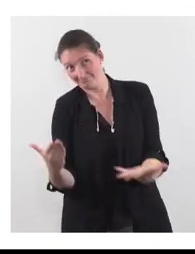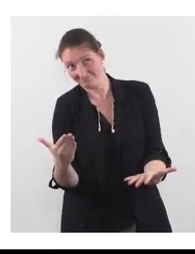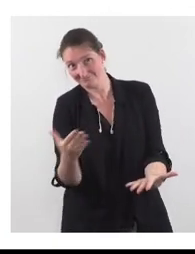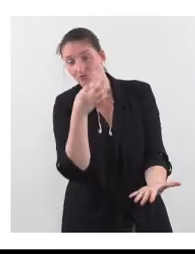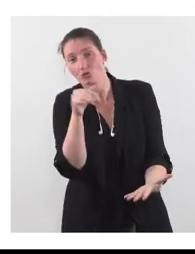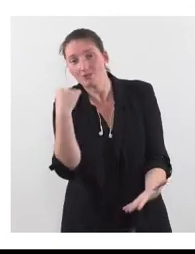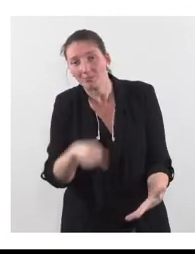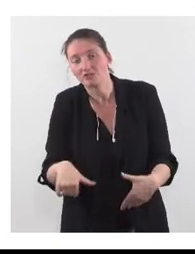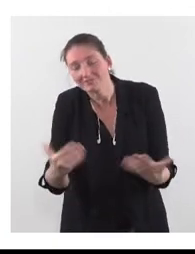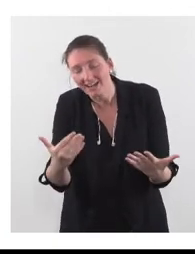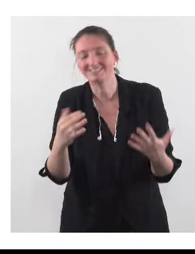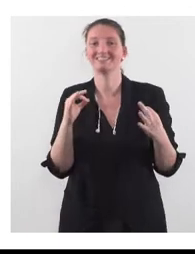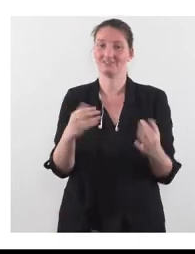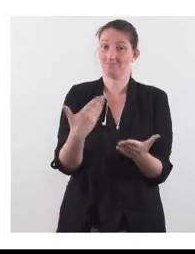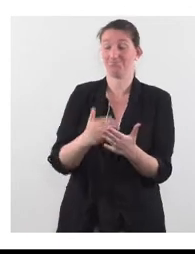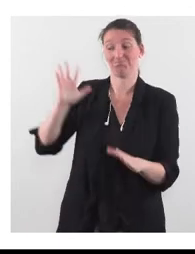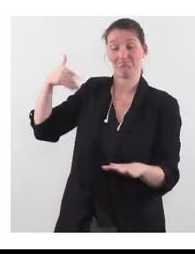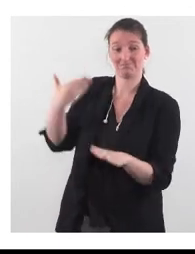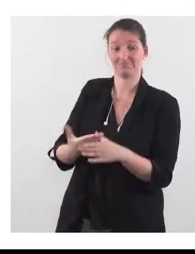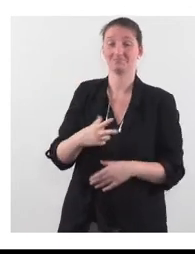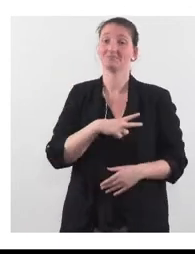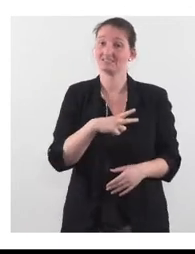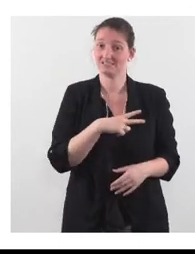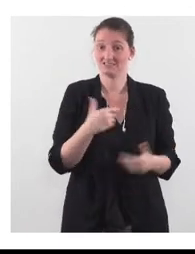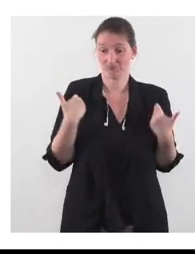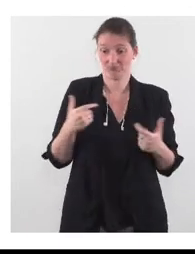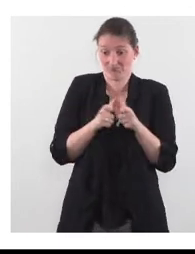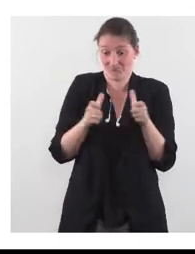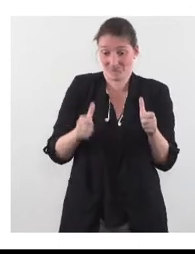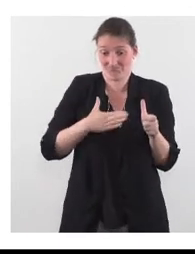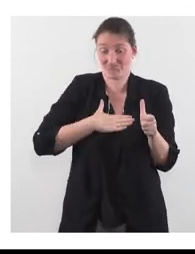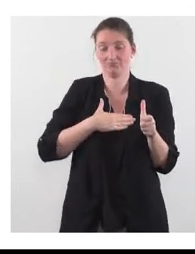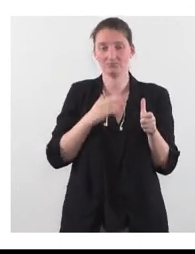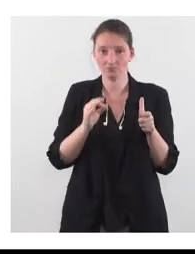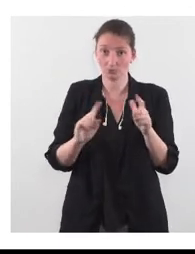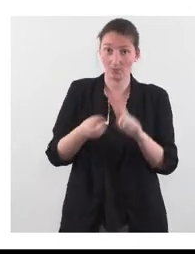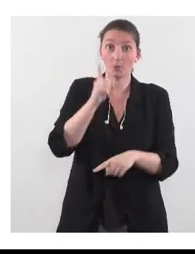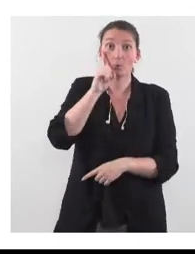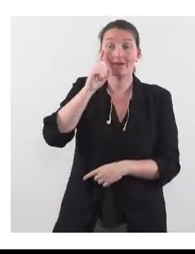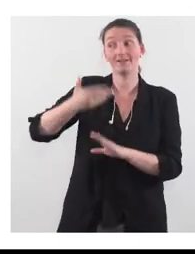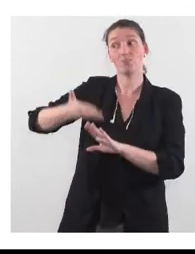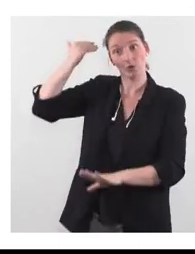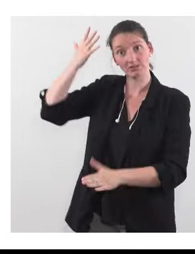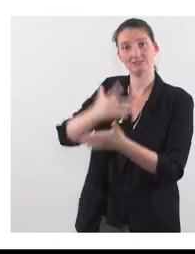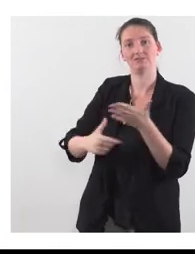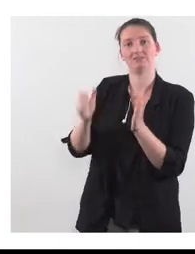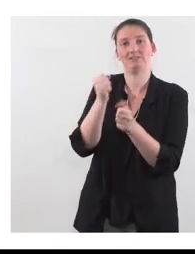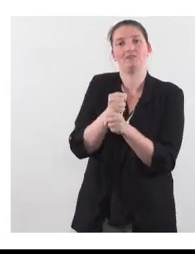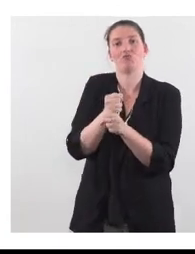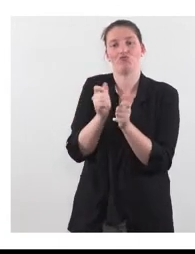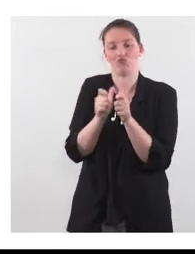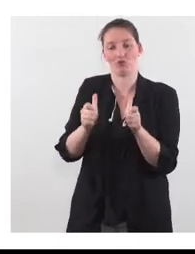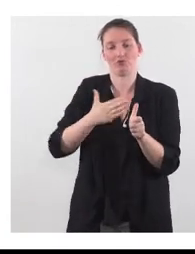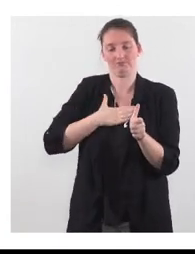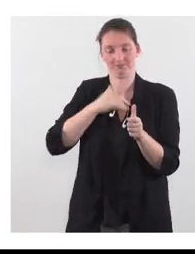1993. On existe depuis 1993 et c'est important parce que la création à l'époque du Centre pour l'égalité des chances a